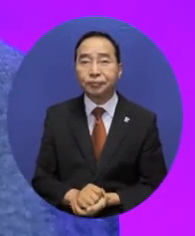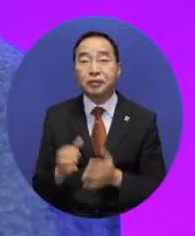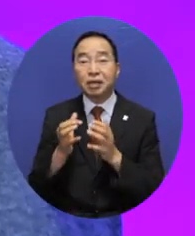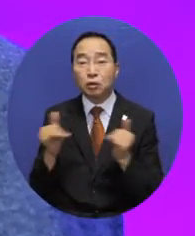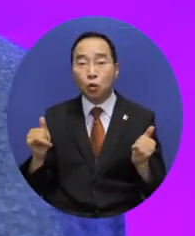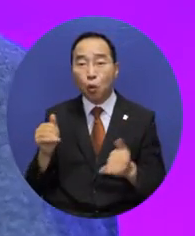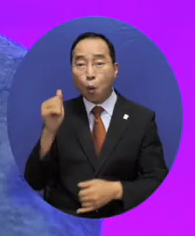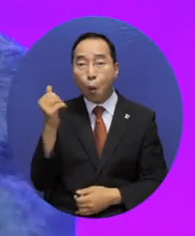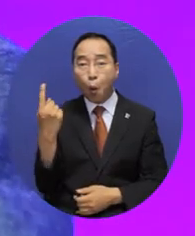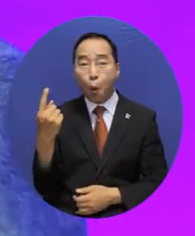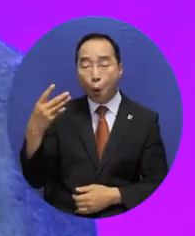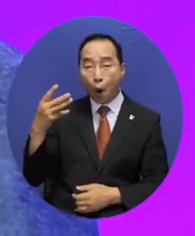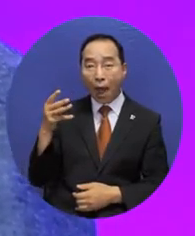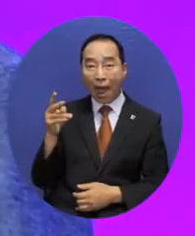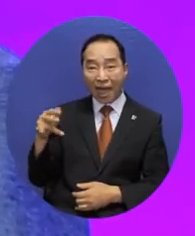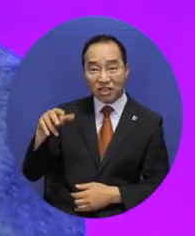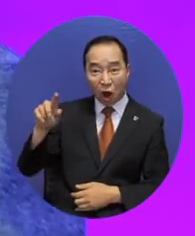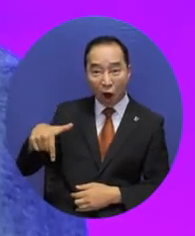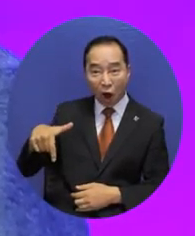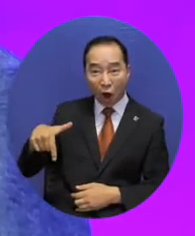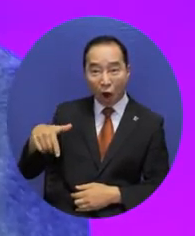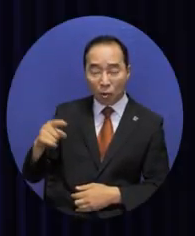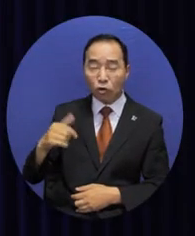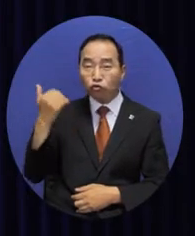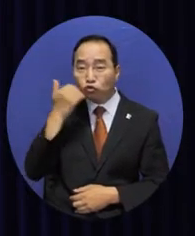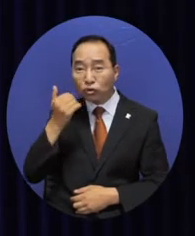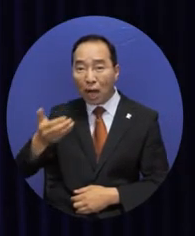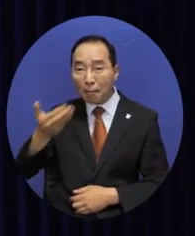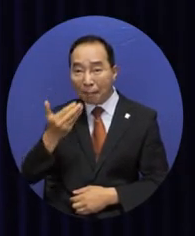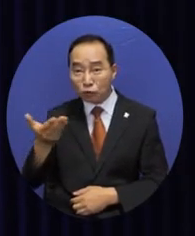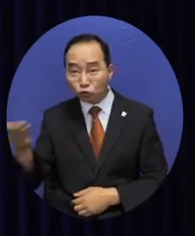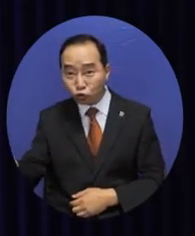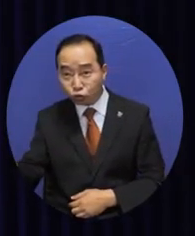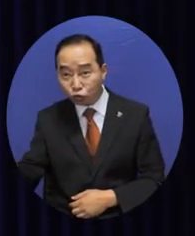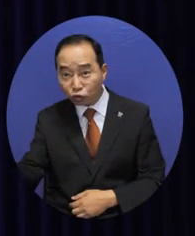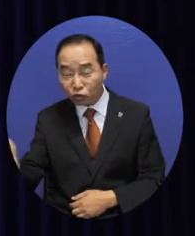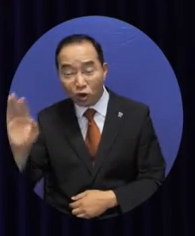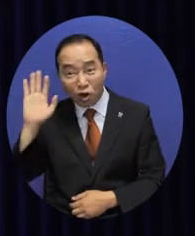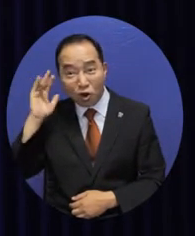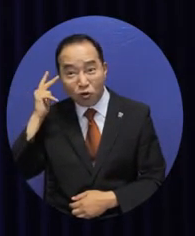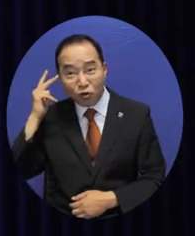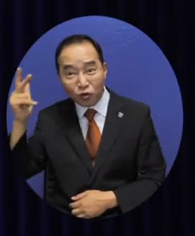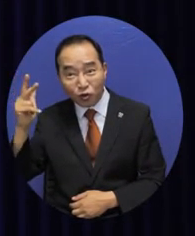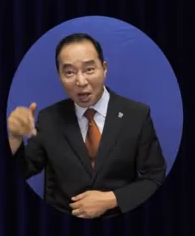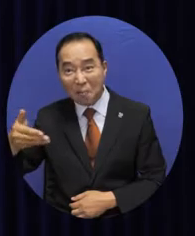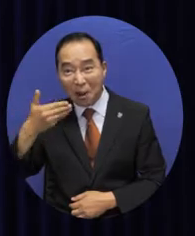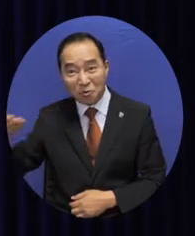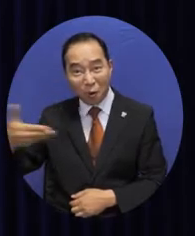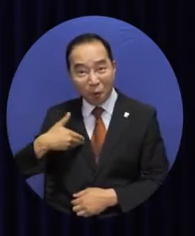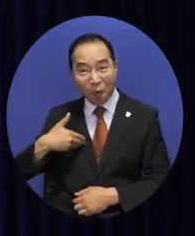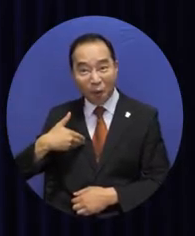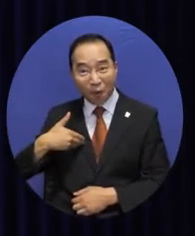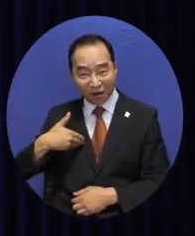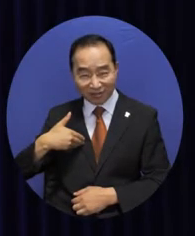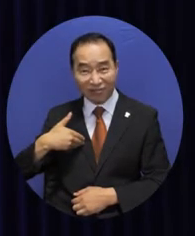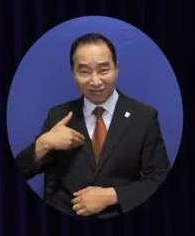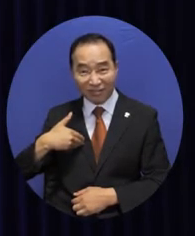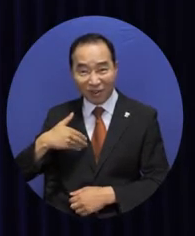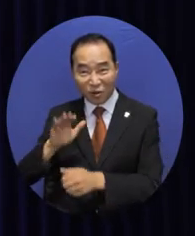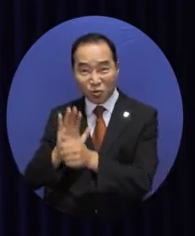됩니다. 내가 누군가에게 밥을 사주면 그 사람도 일주일 안에 저한테 전화해서 밥 사주겠다 그러죠. 그게